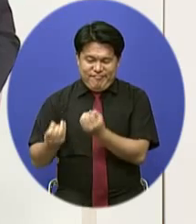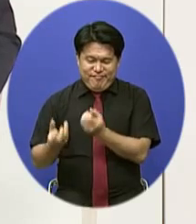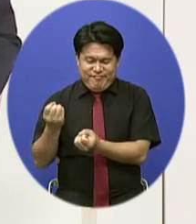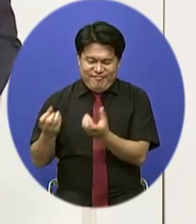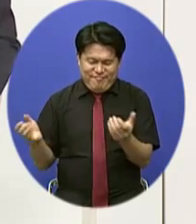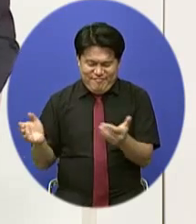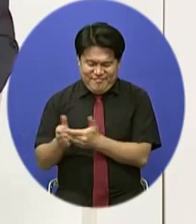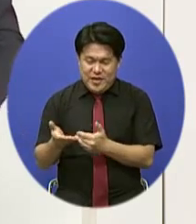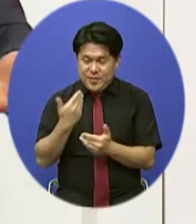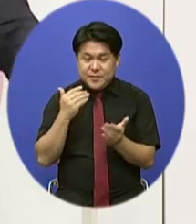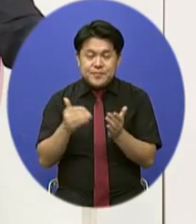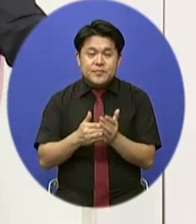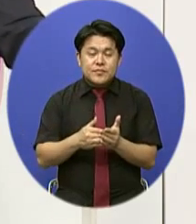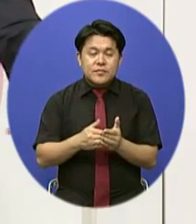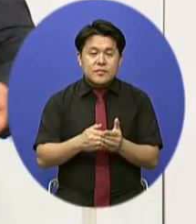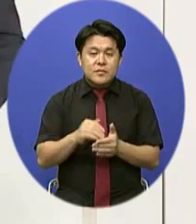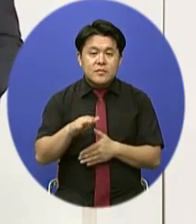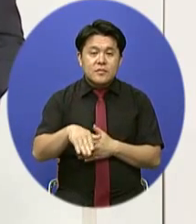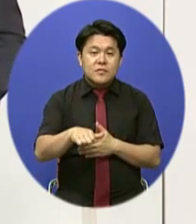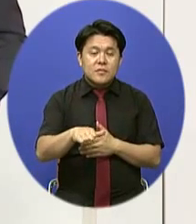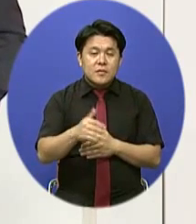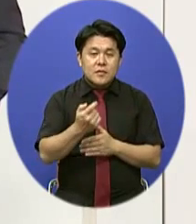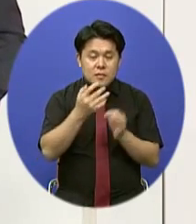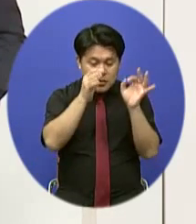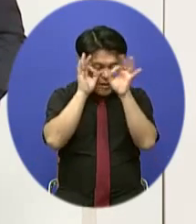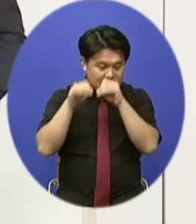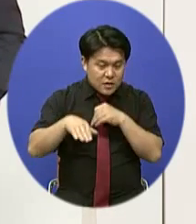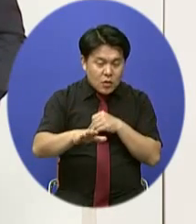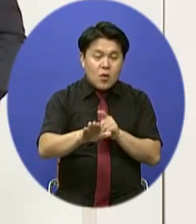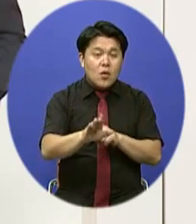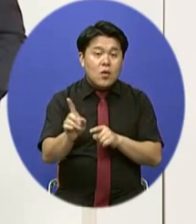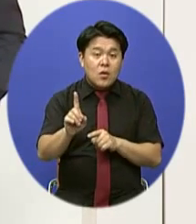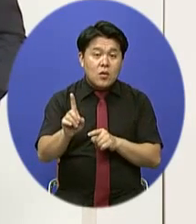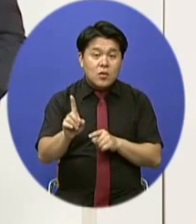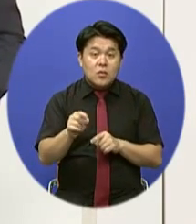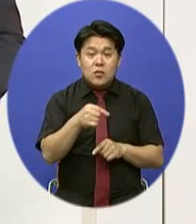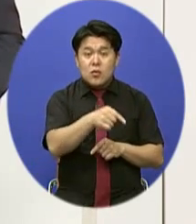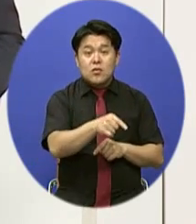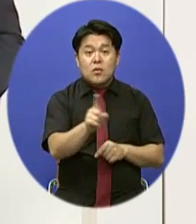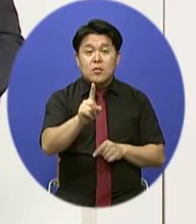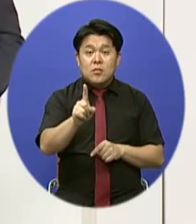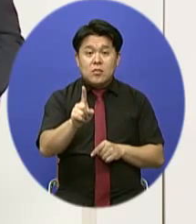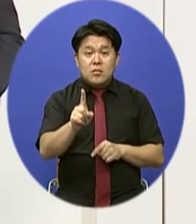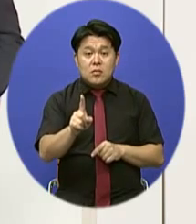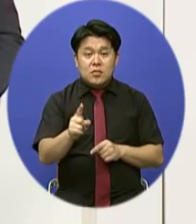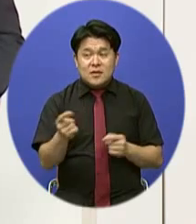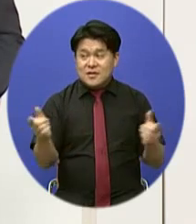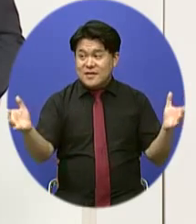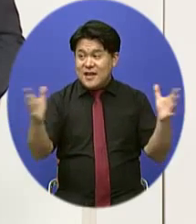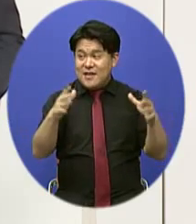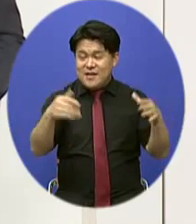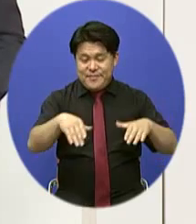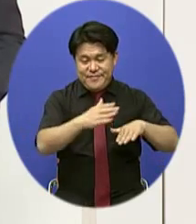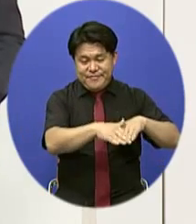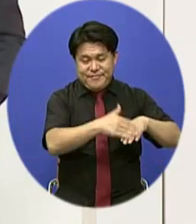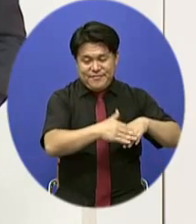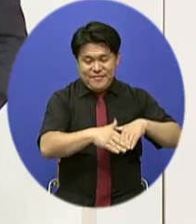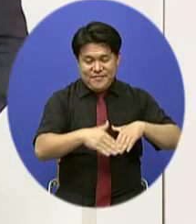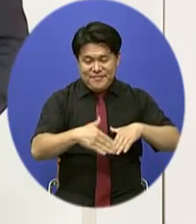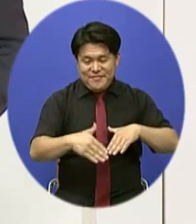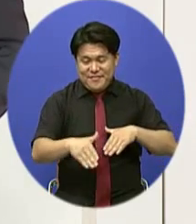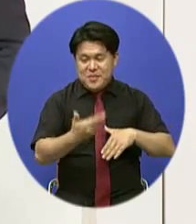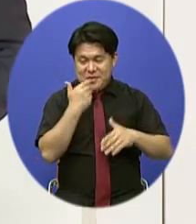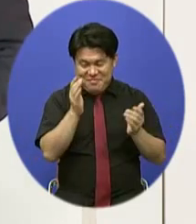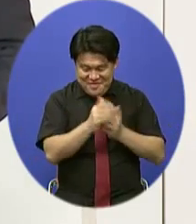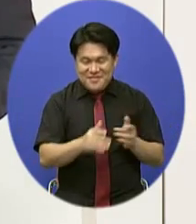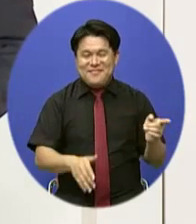아, 잘했어요. 어머나. 강어는 어떻게 했어요? 강어는? 강어는 그 배 직접 가서 사람들 같이 나눠서 세 떠 먹고. 벌써 네.